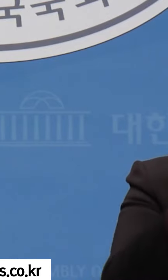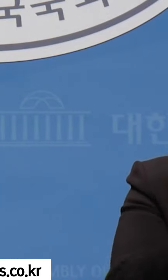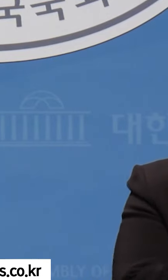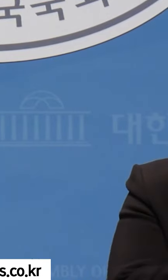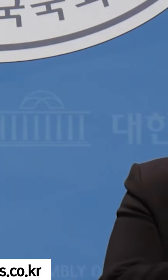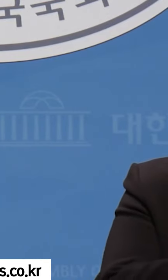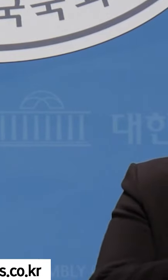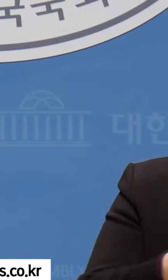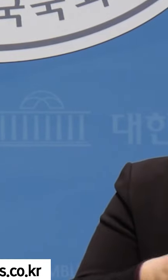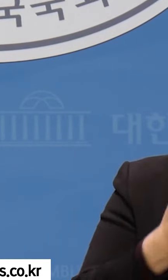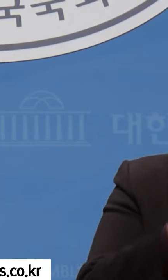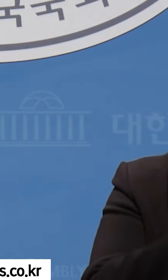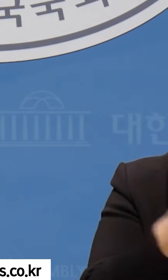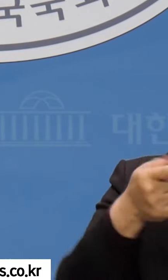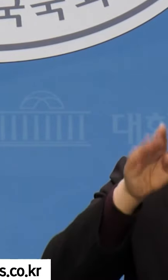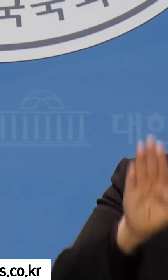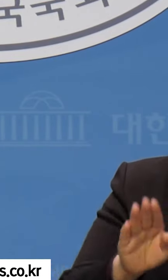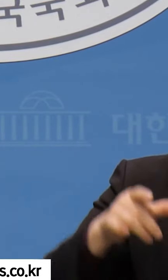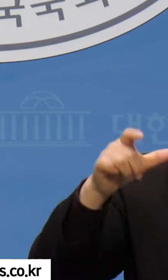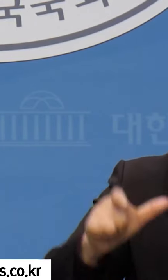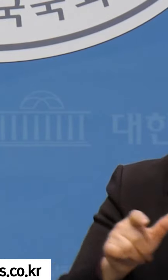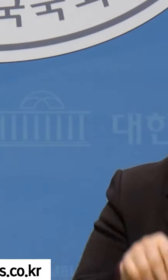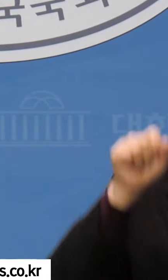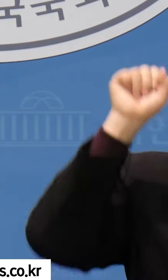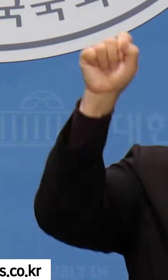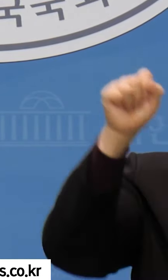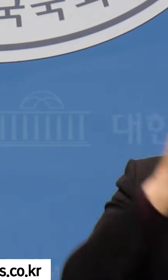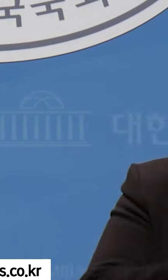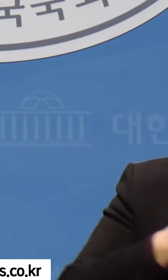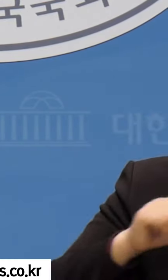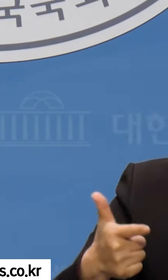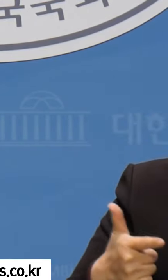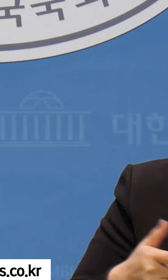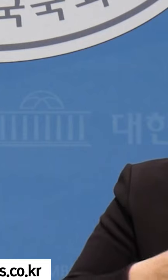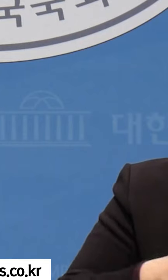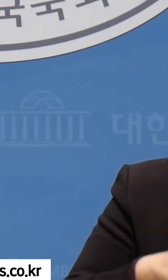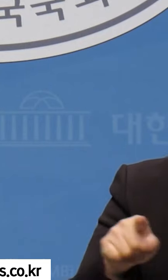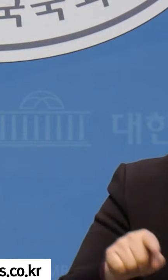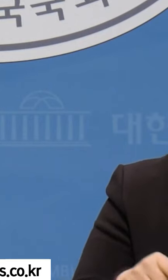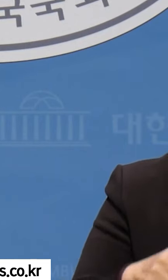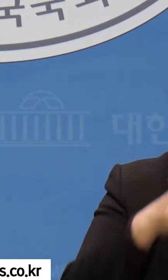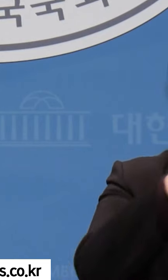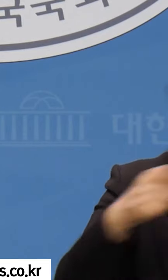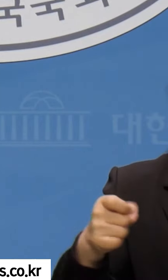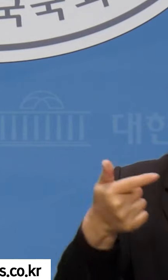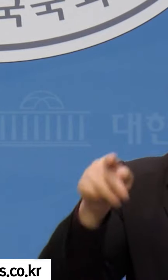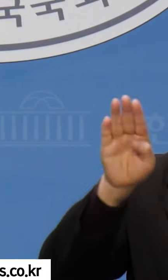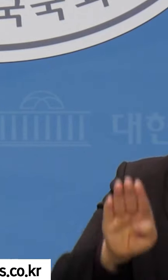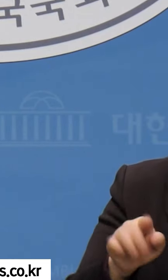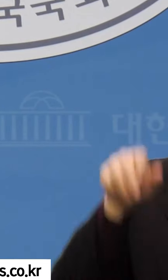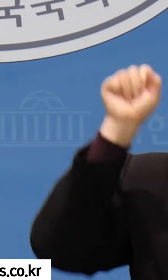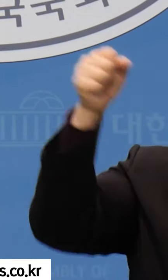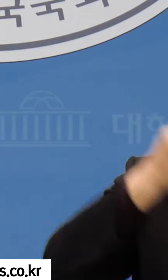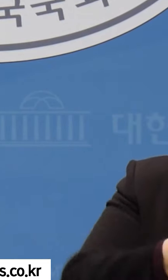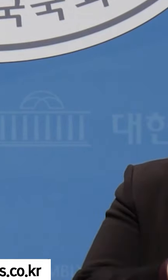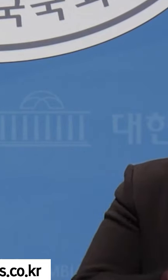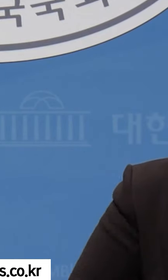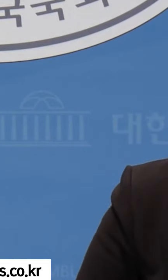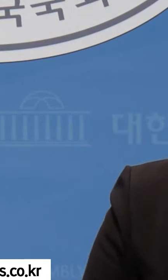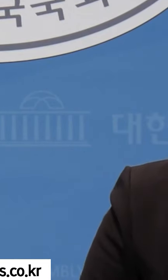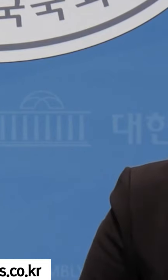한강벨트인 마포갑 출마를 내려놓고 험지인 서대문갑에 출마하겠습니다.